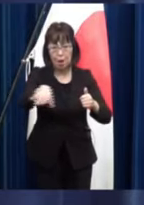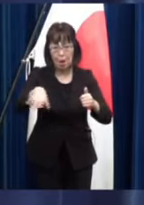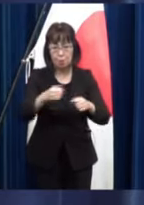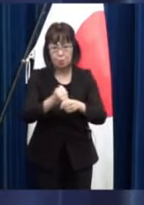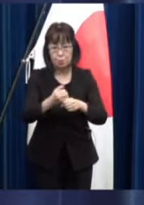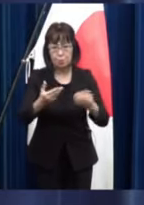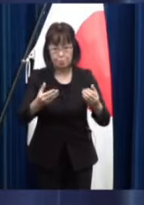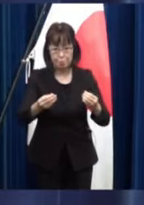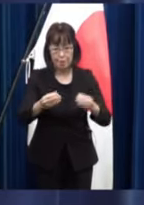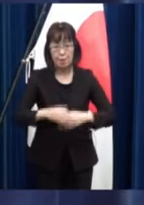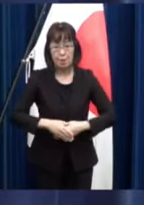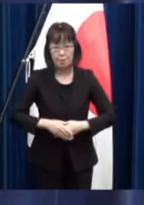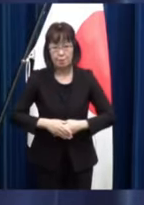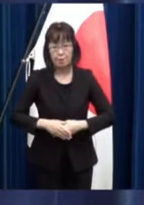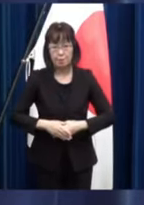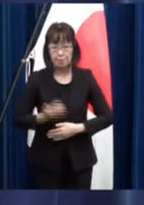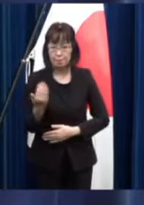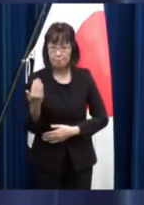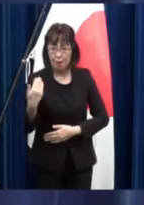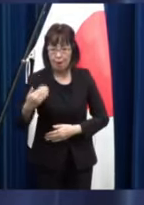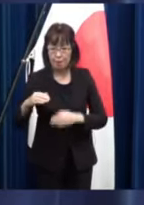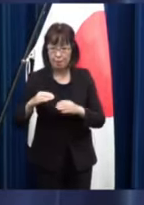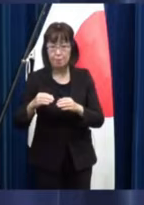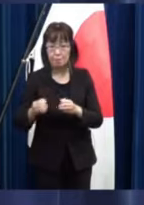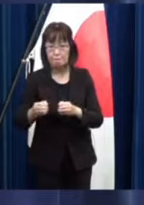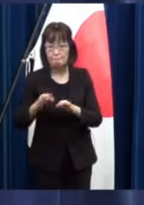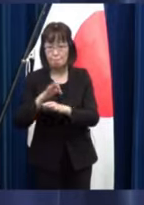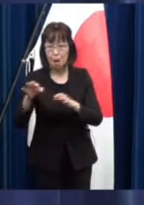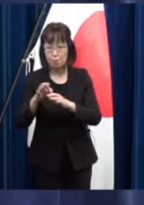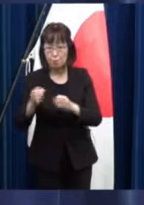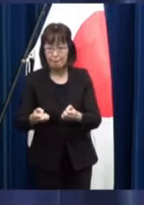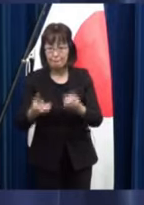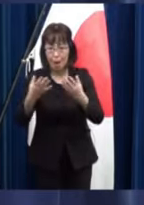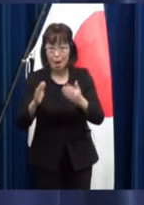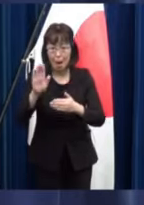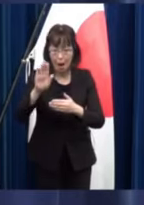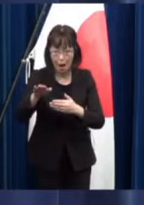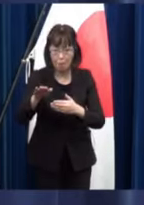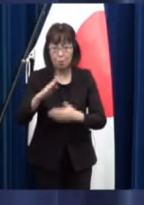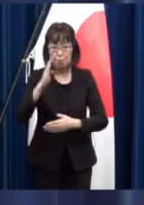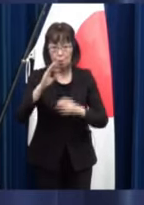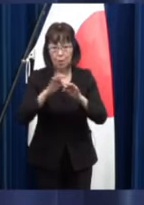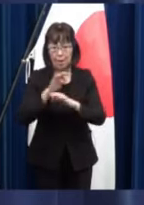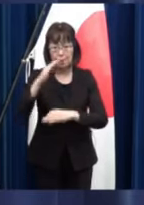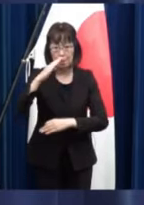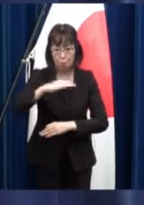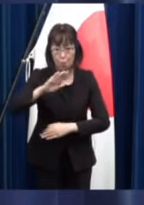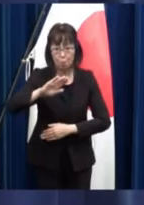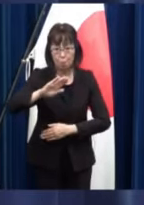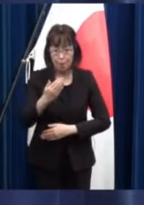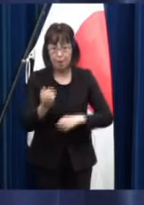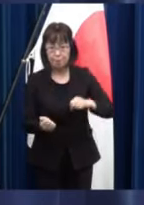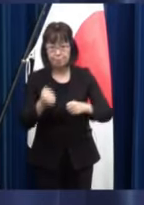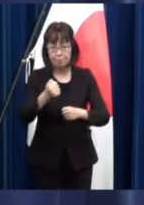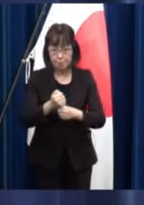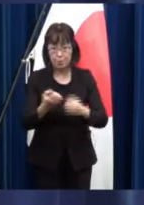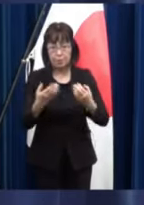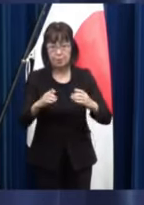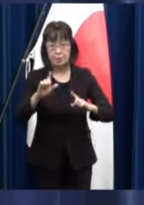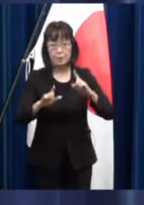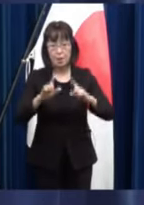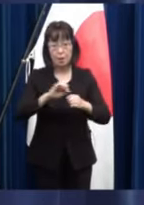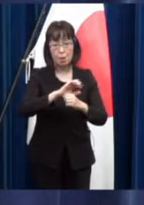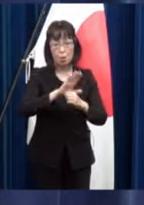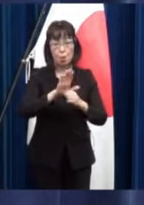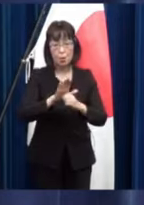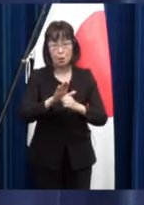バブル崩壊後最高の経済状態であったのですけれども、ところがまさにこの新型コロナウイルスが発生し